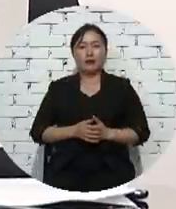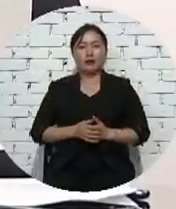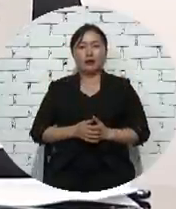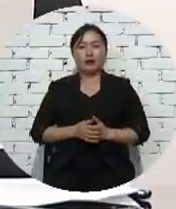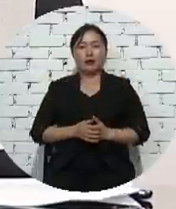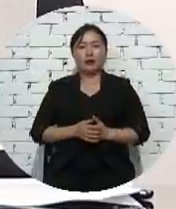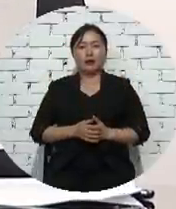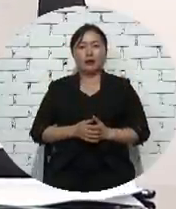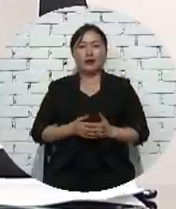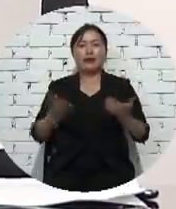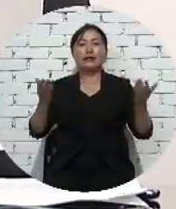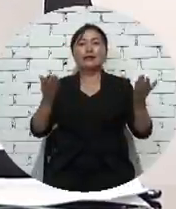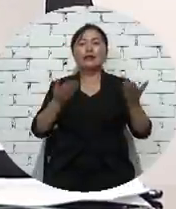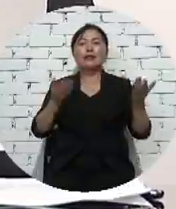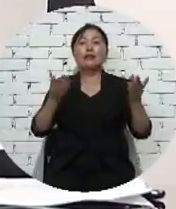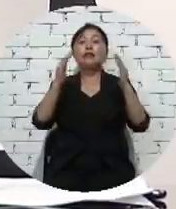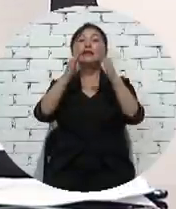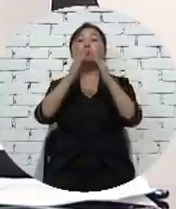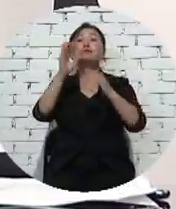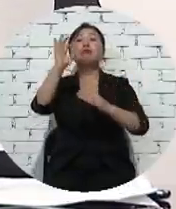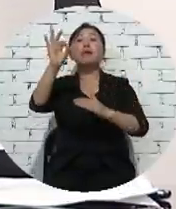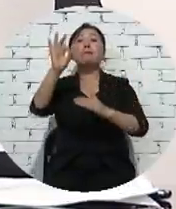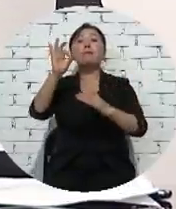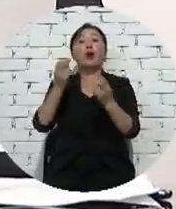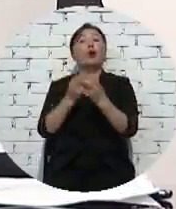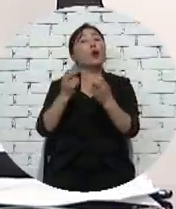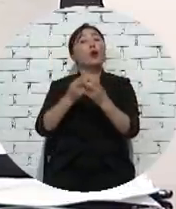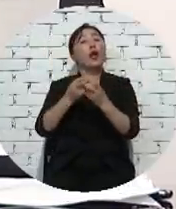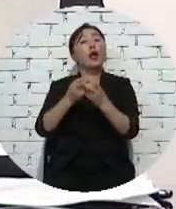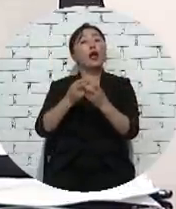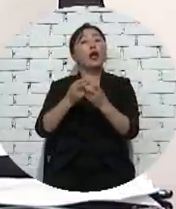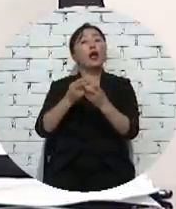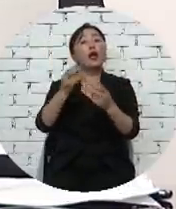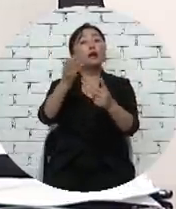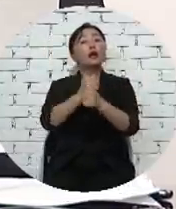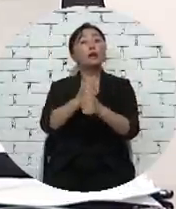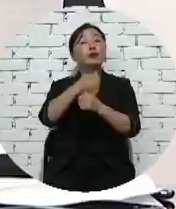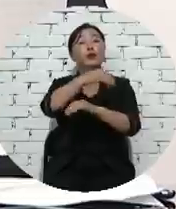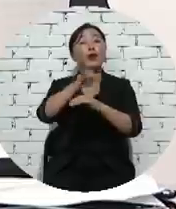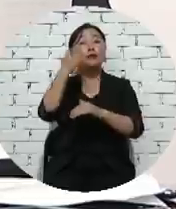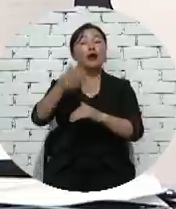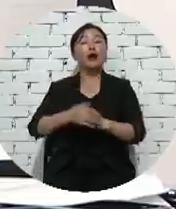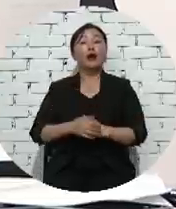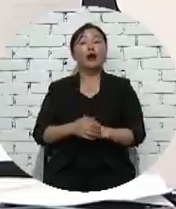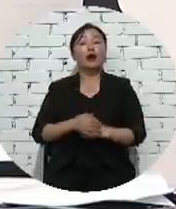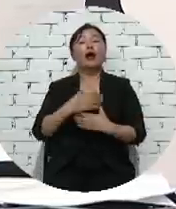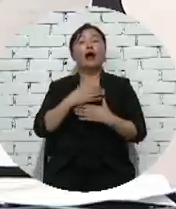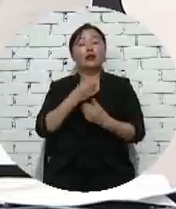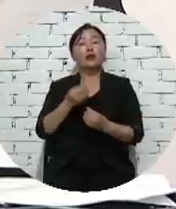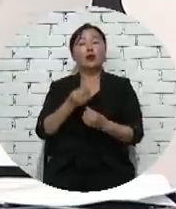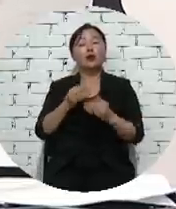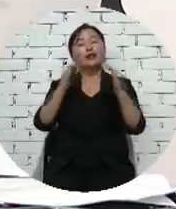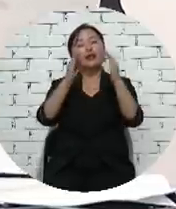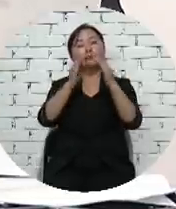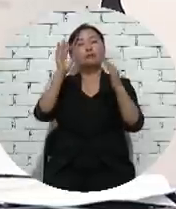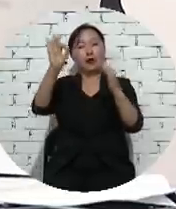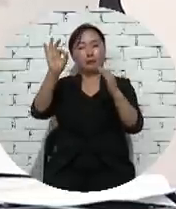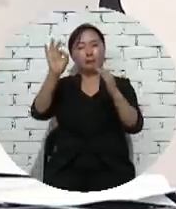잡아주실까요? 그 질문입니다. 네. 집값 어떻게 잡아주실까요? 그 질문입니다. 네. 집값은 뭐 여러 가지